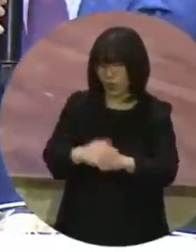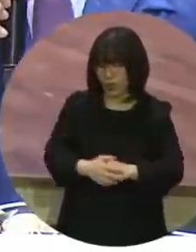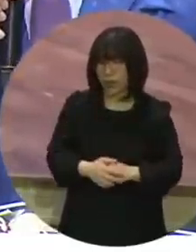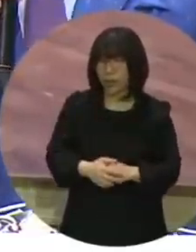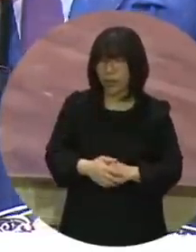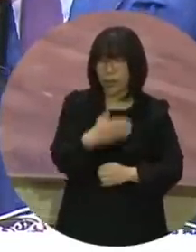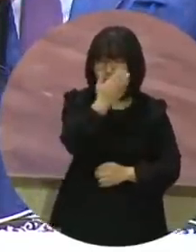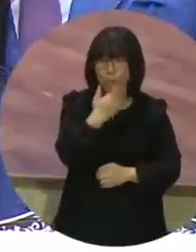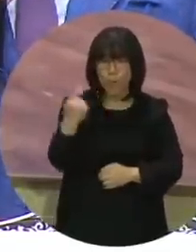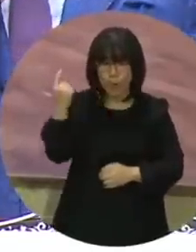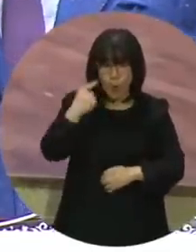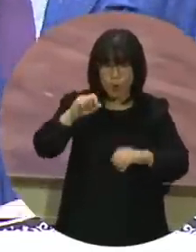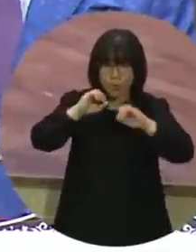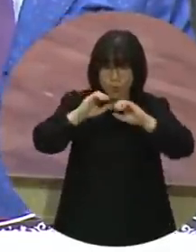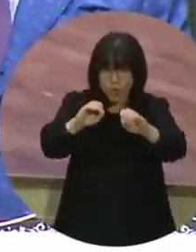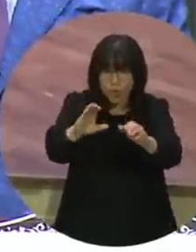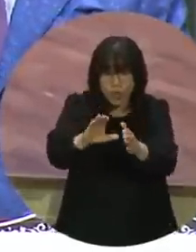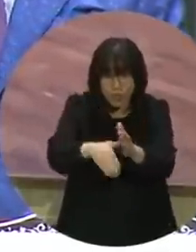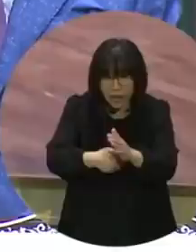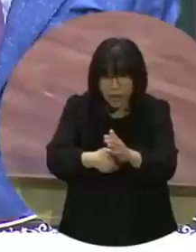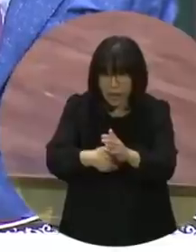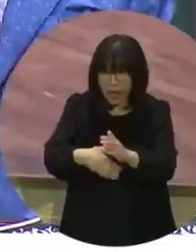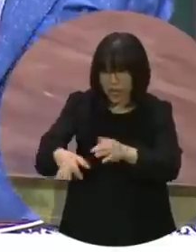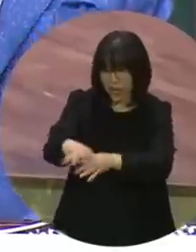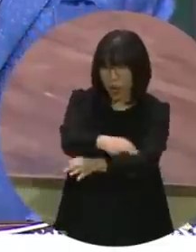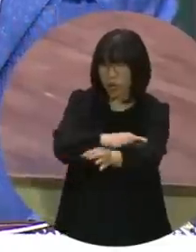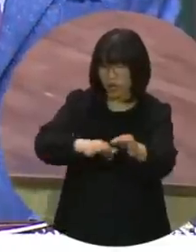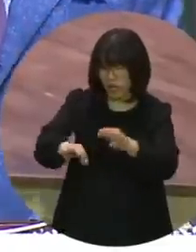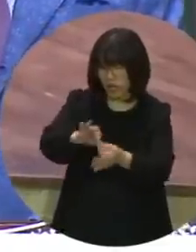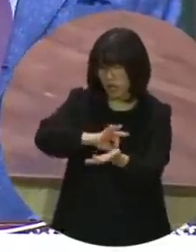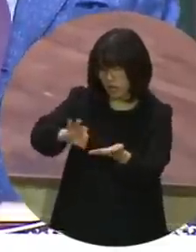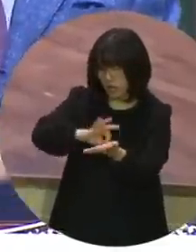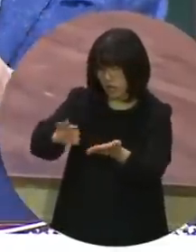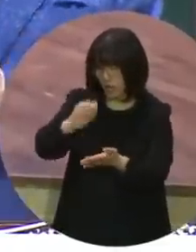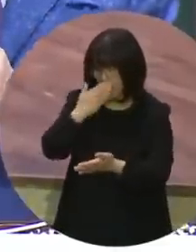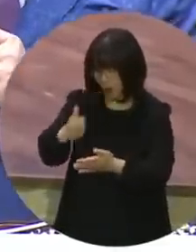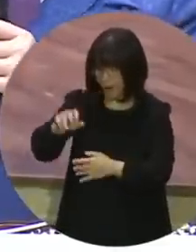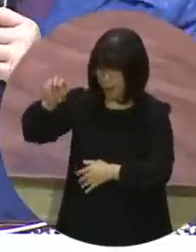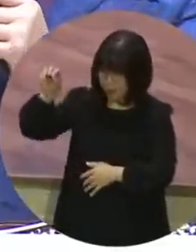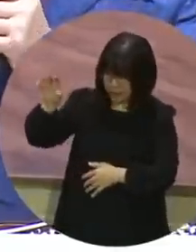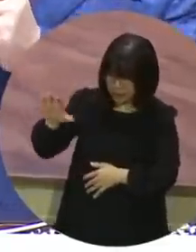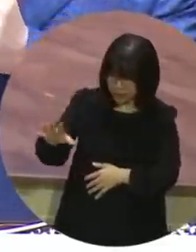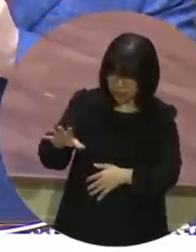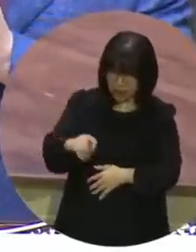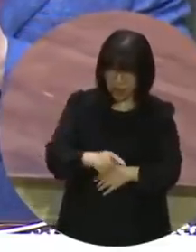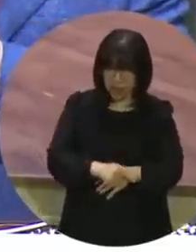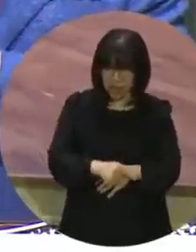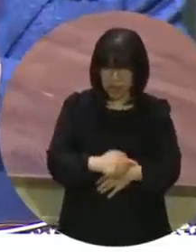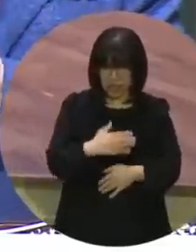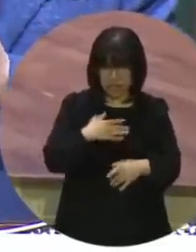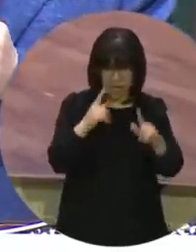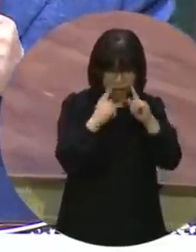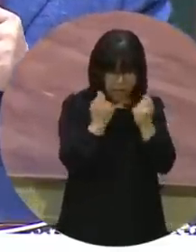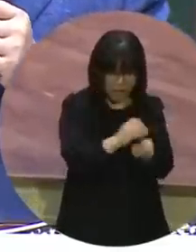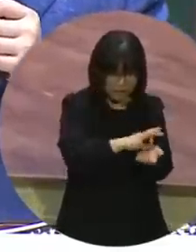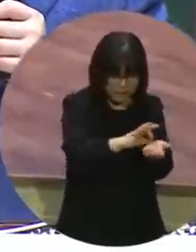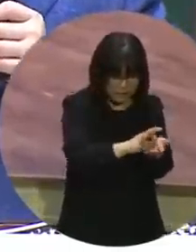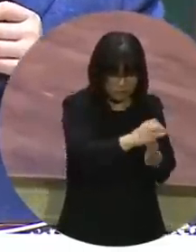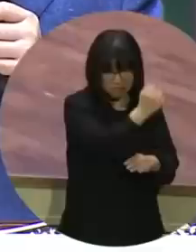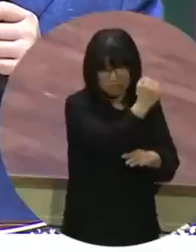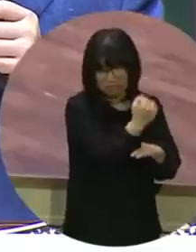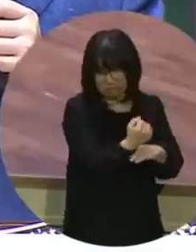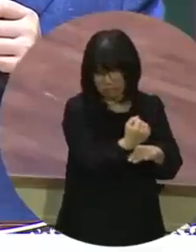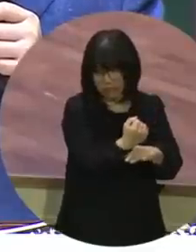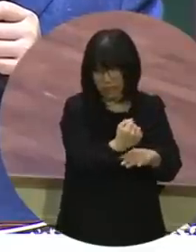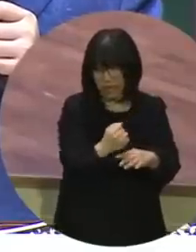복음을 전하는 이 돈으로, 경제로, 확 빛의 경제로. 그리고 썩을 것으로, 썩지 않을 것으로. 일시적인 것을 영원한